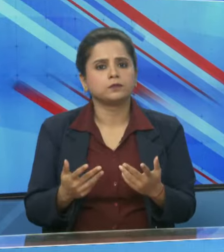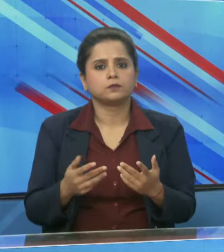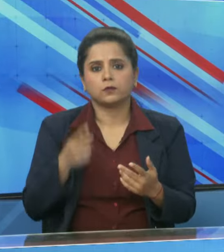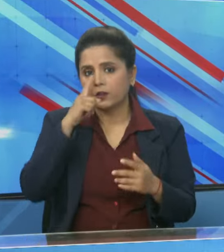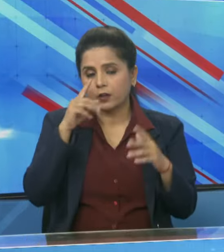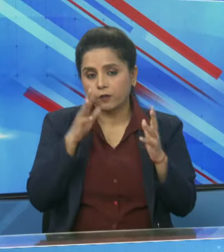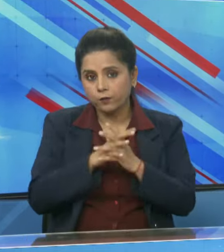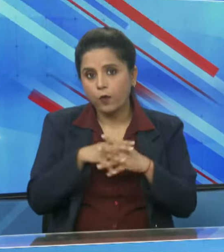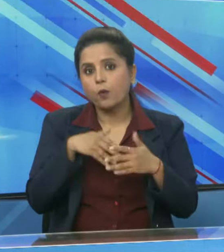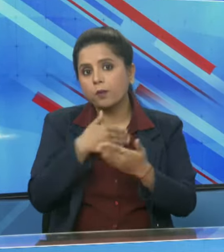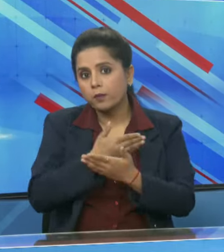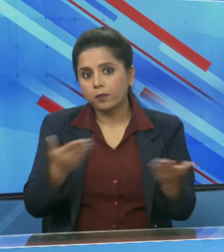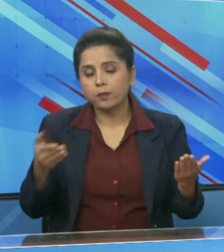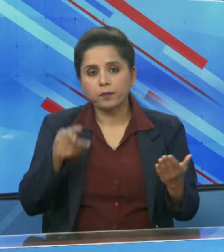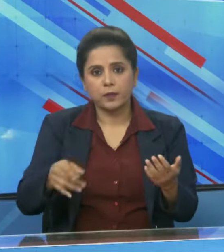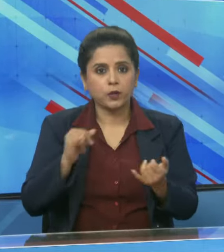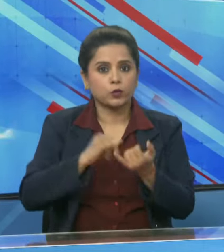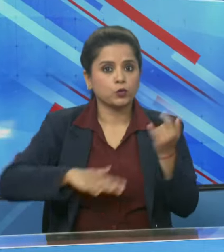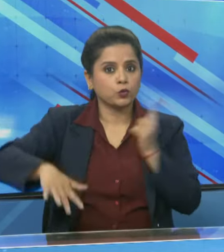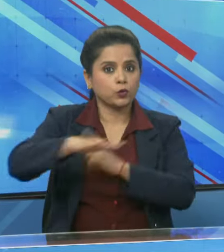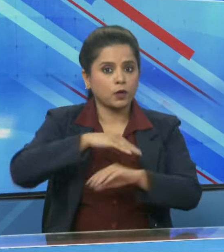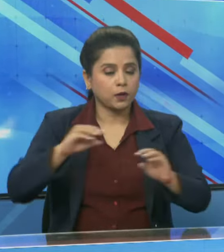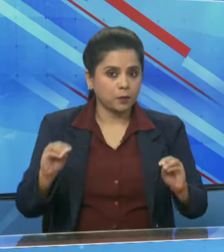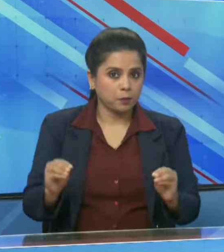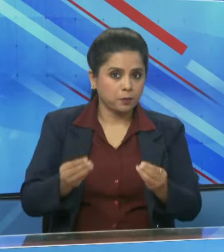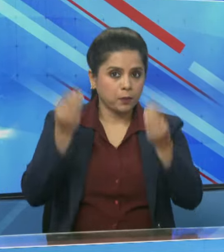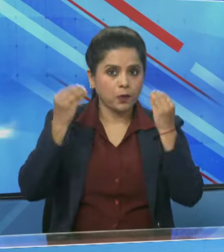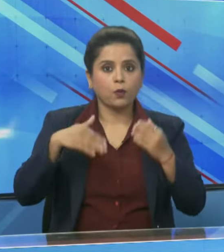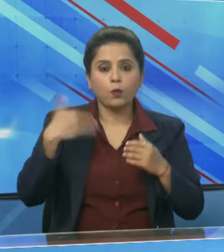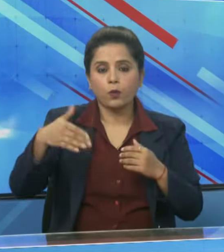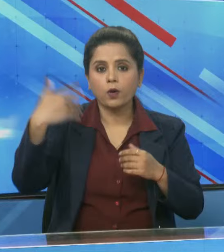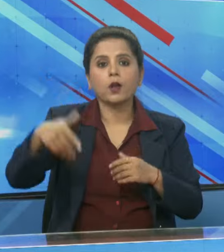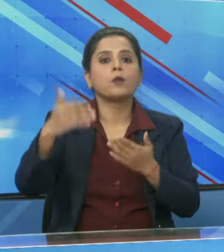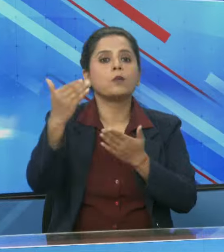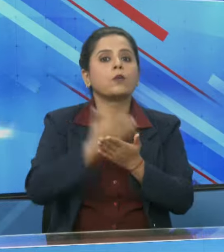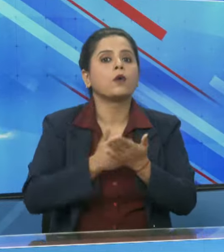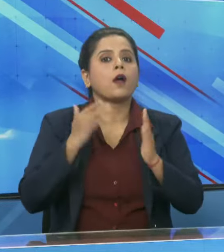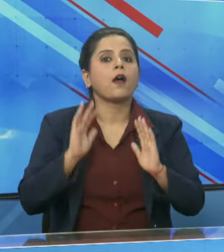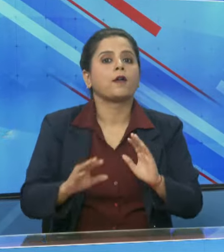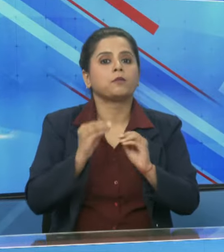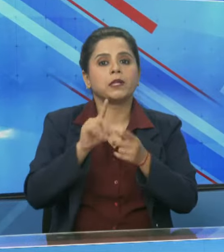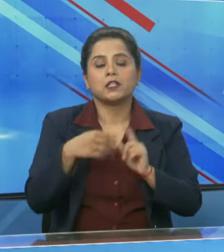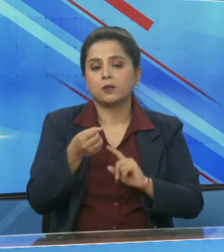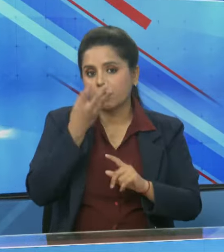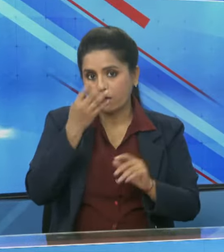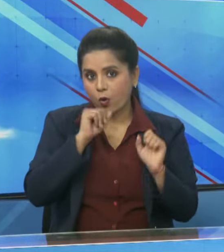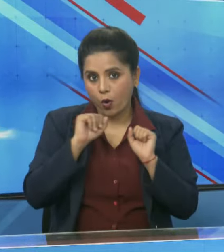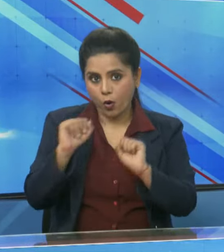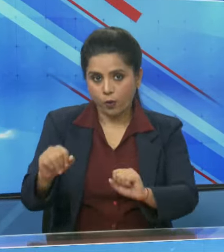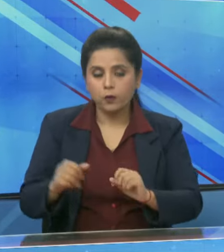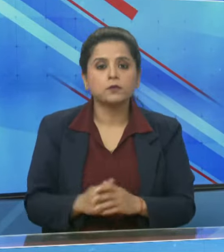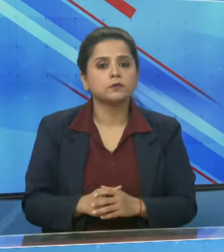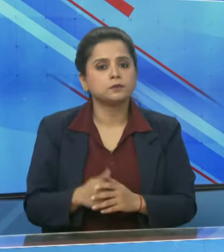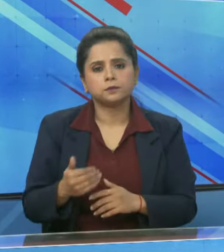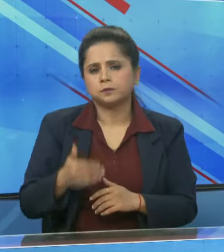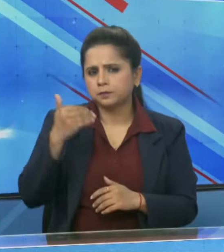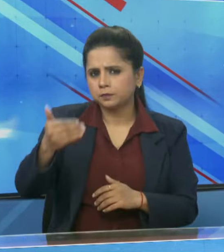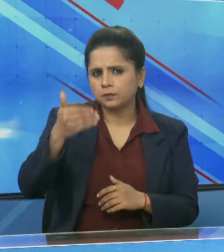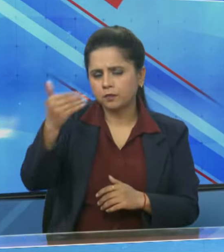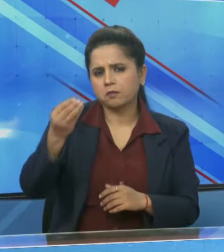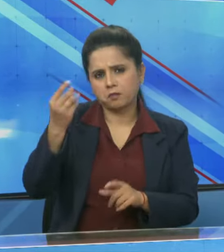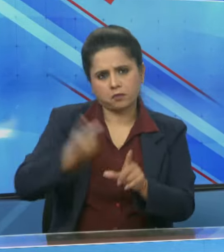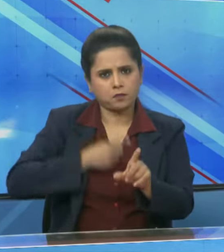महिलाओं के लिए, समाज सुधार के लिए और जो आने वाला प्रोग्राम है बीजेपी का अगले